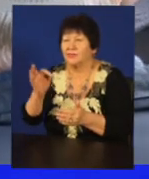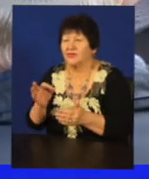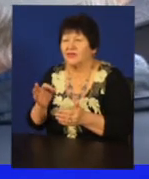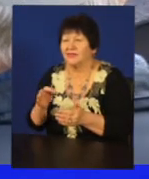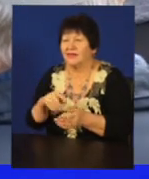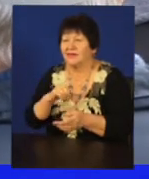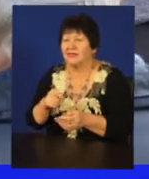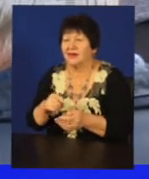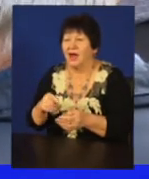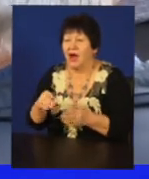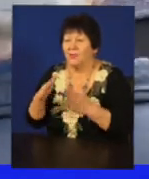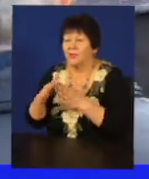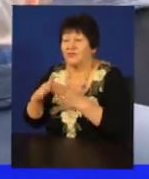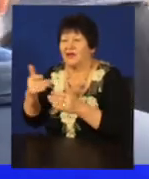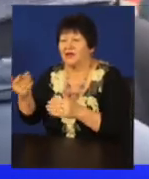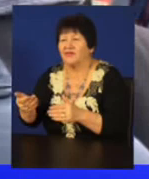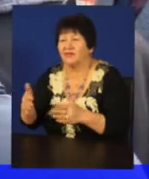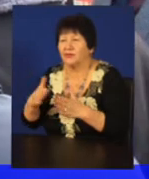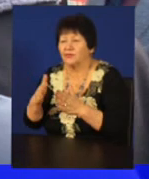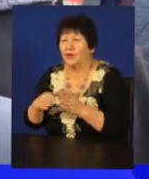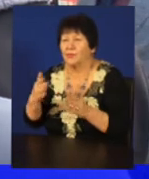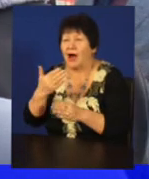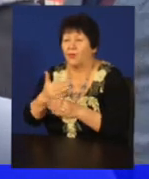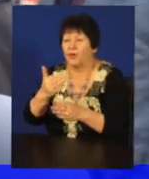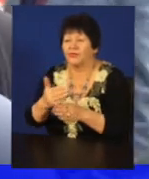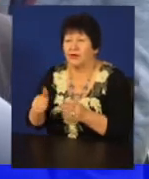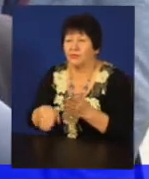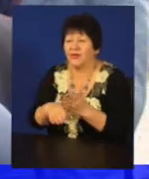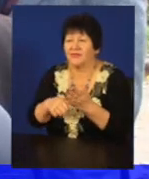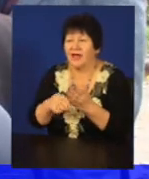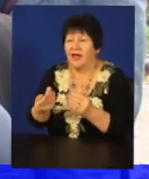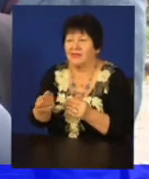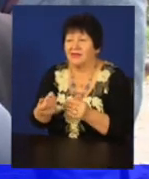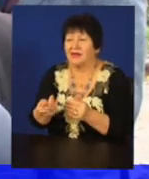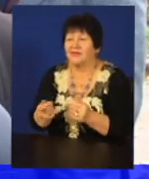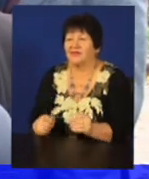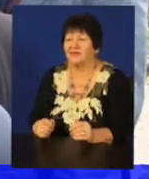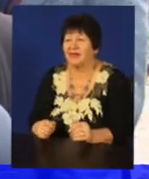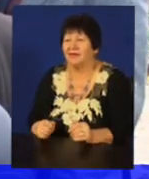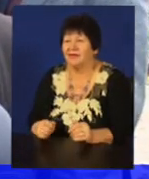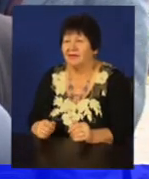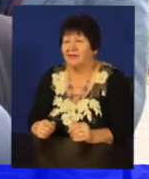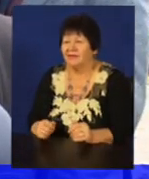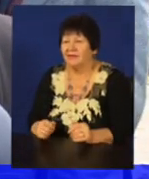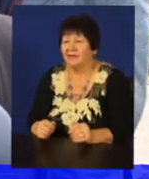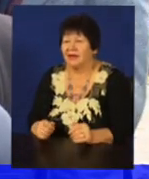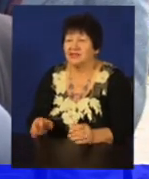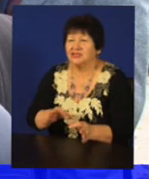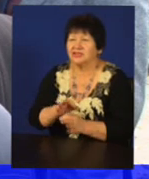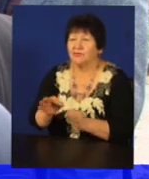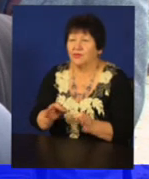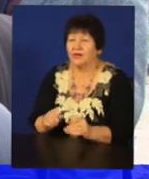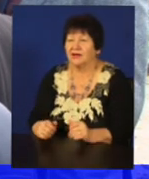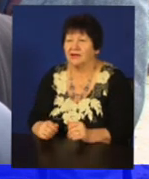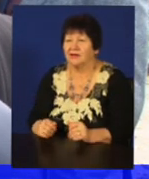din proprietarii acelor gospodării au contribuit în acest proiect. So out of 717 pound schools that will be connected or